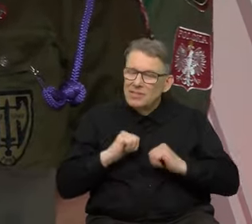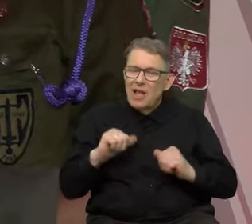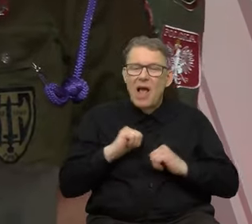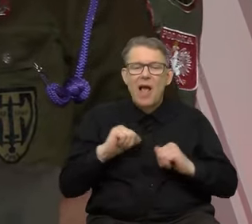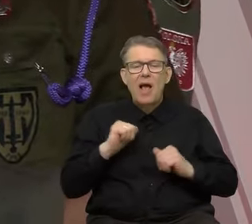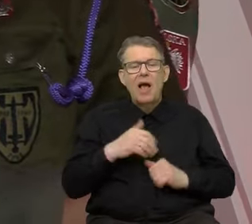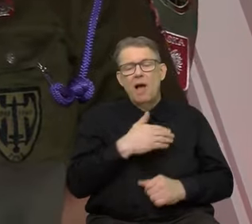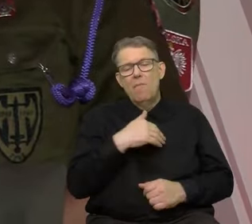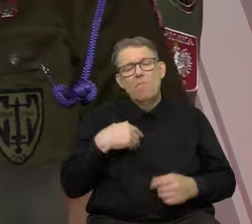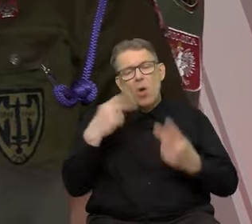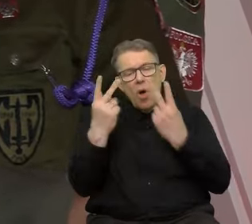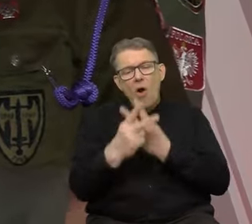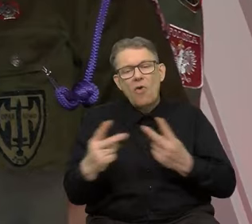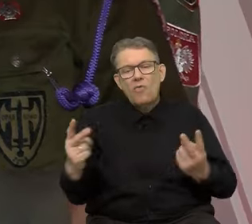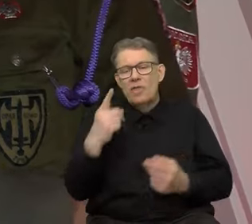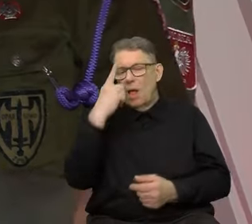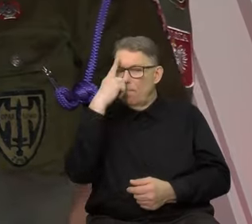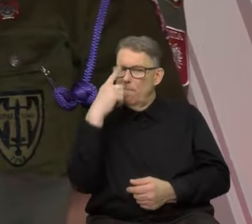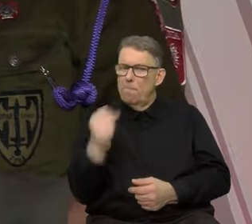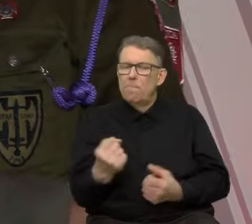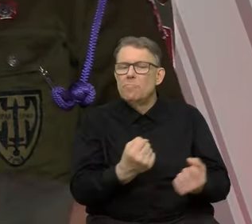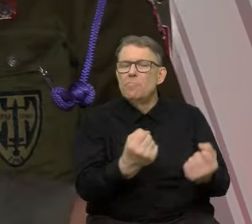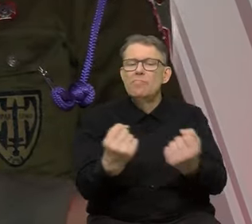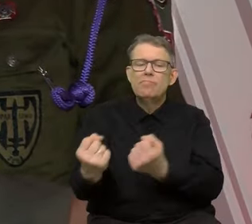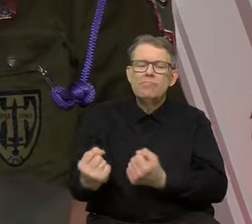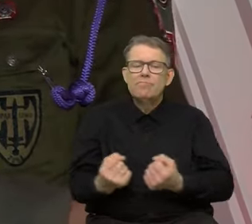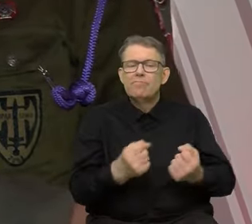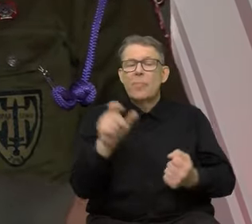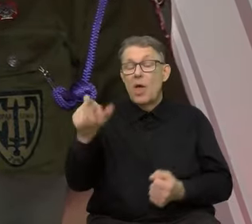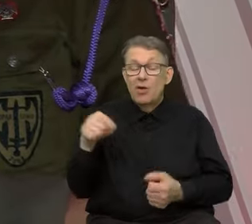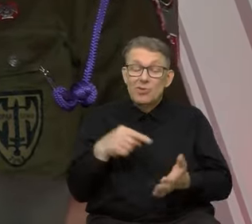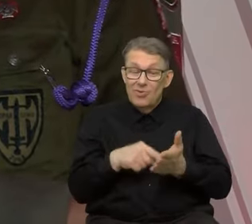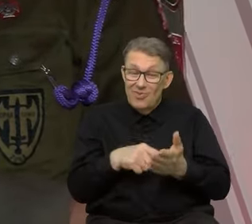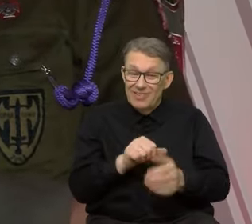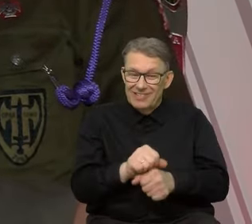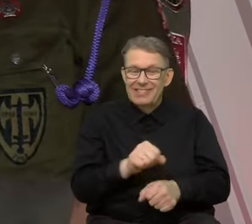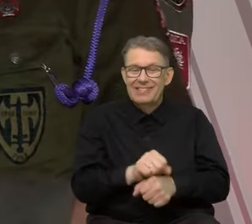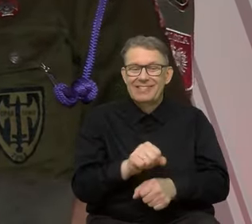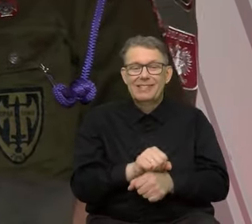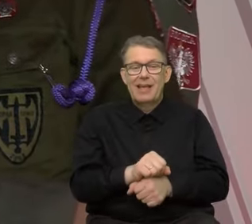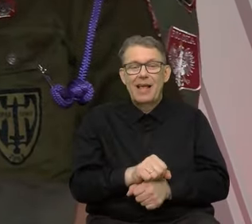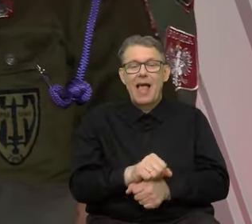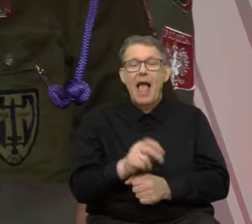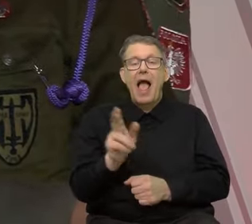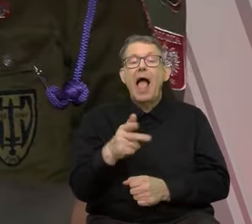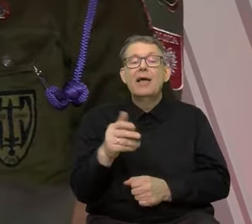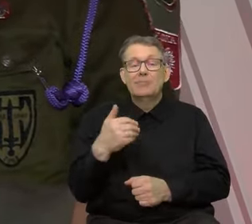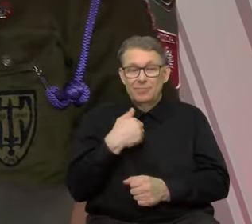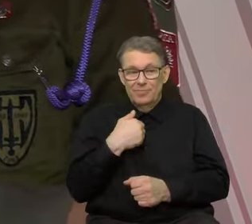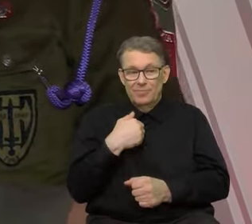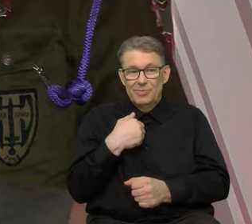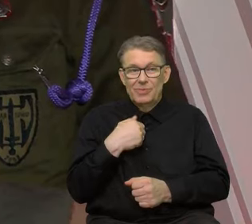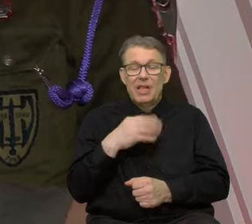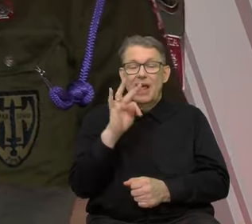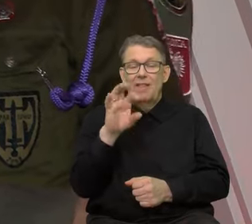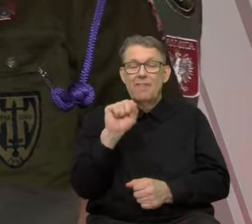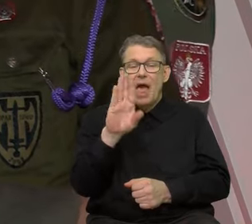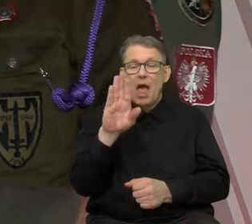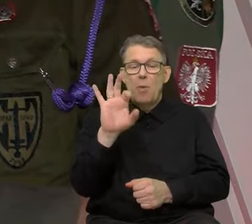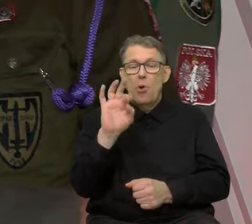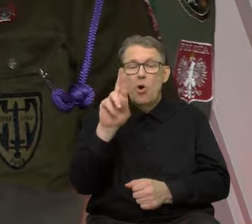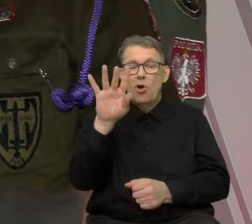żebyśmy pamiętali o nich. I tak się dzieje, a kiedy dotarłem chociażby do Taboryszek pierwszej